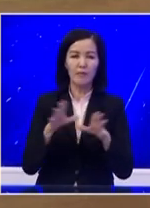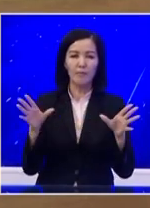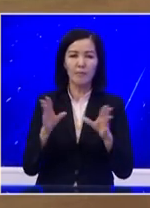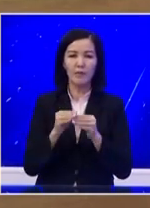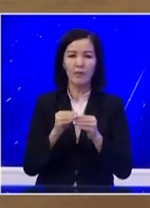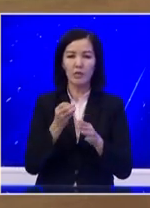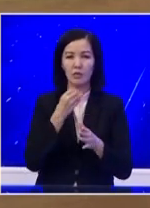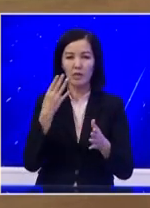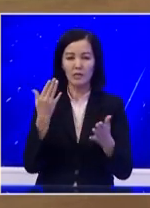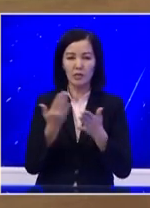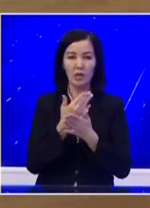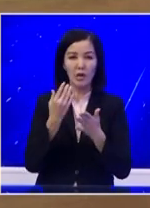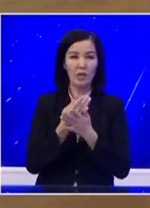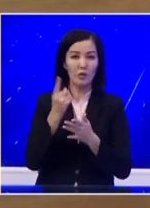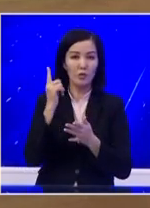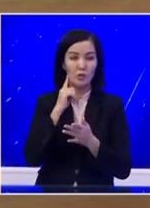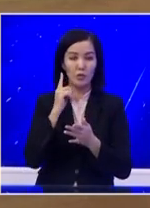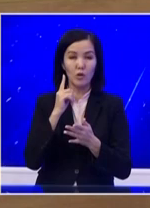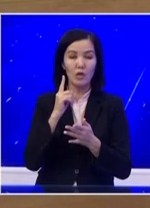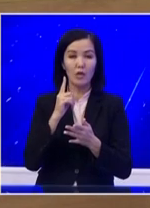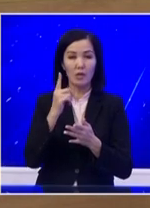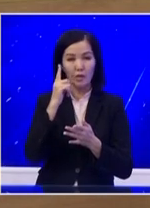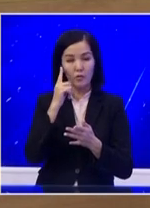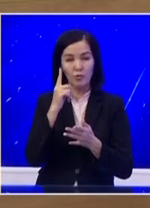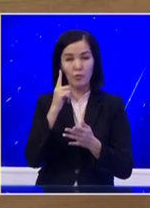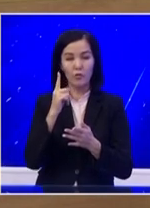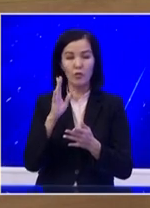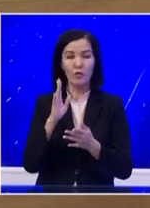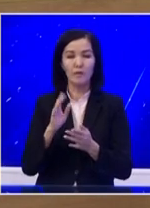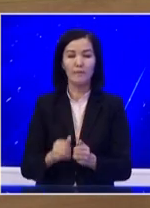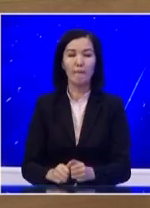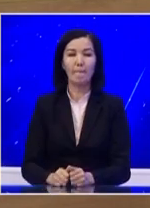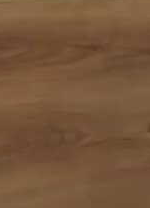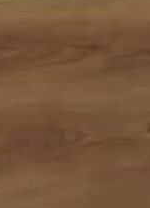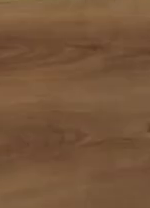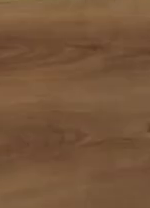жақсы ақпарат күтеді. Сол үшін барлықтарыңызға жақсы ақпарат болса екен деп тілеймін.